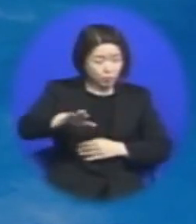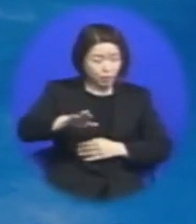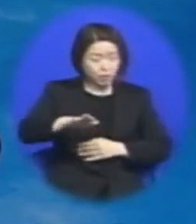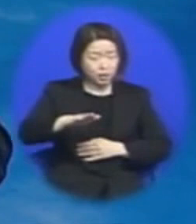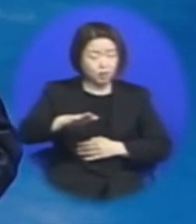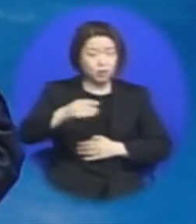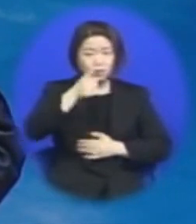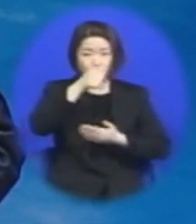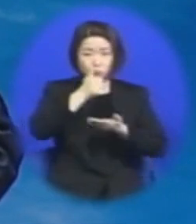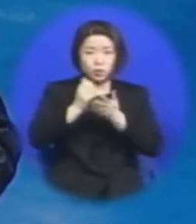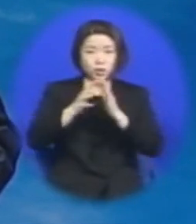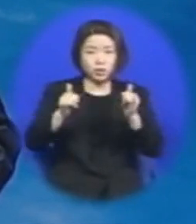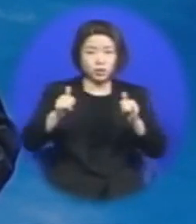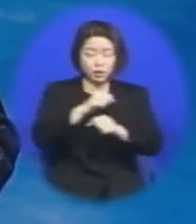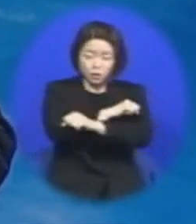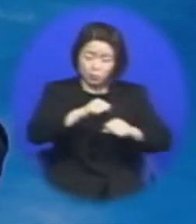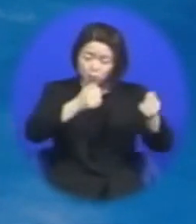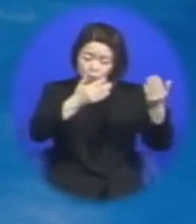용서받았다고